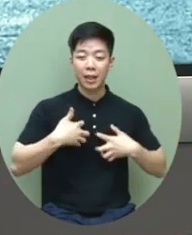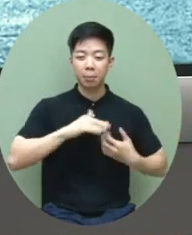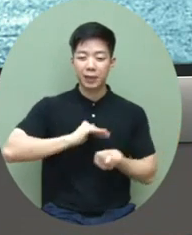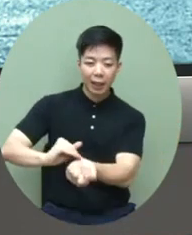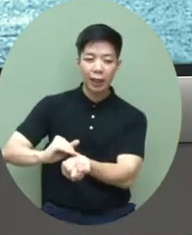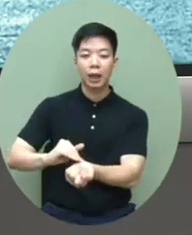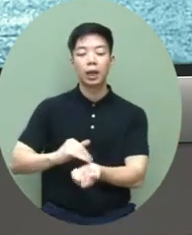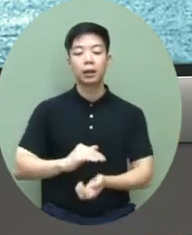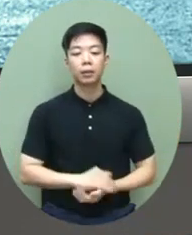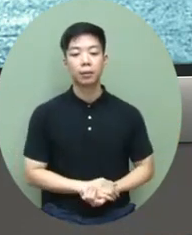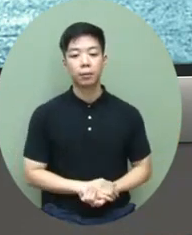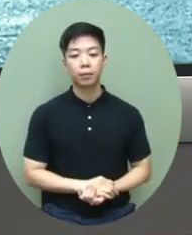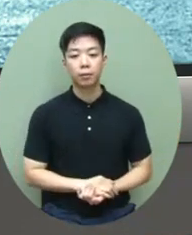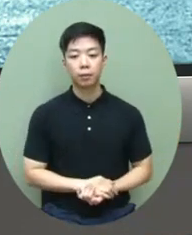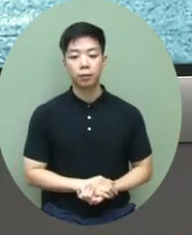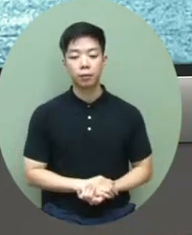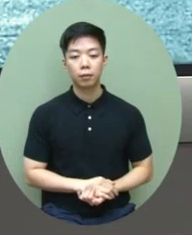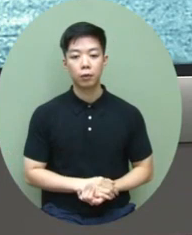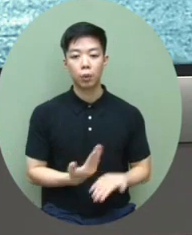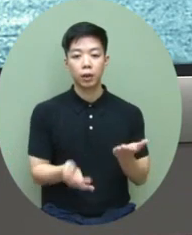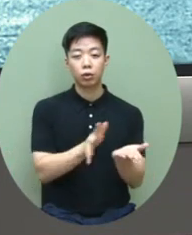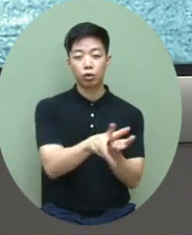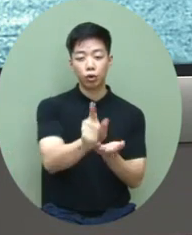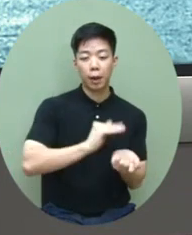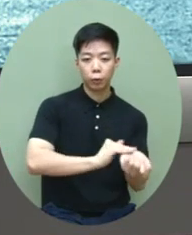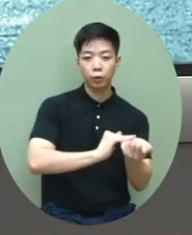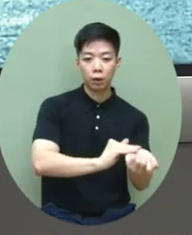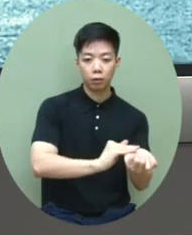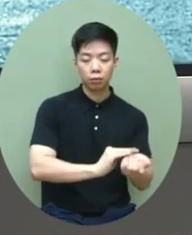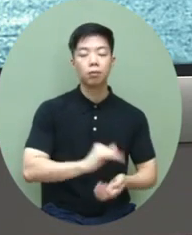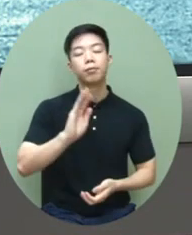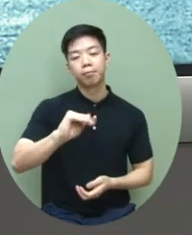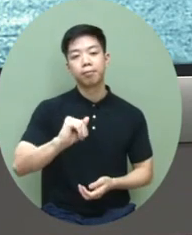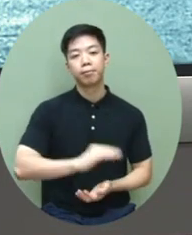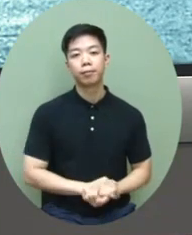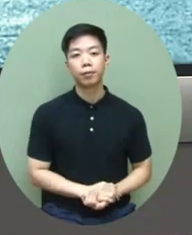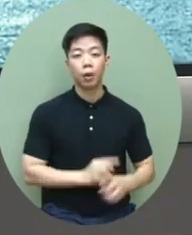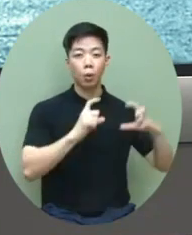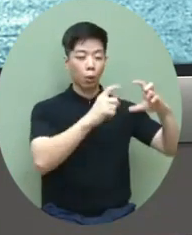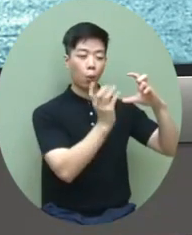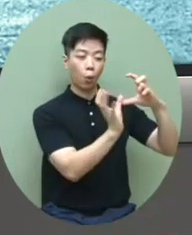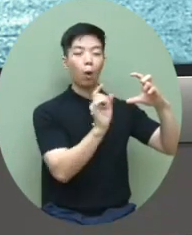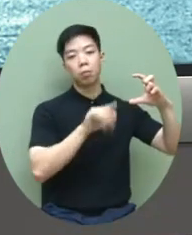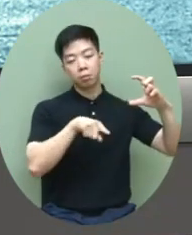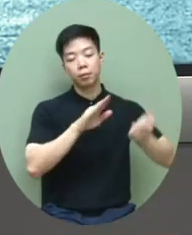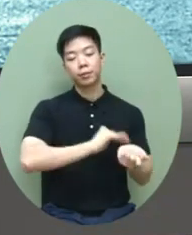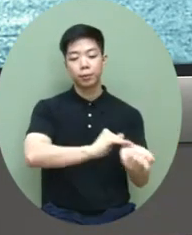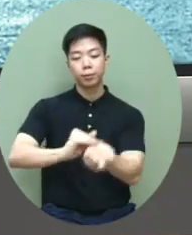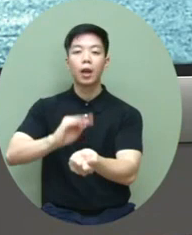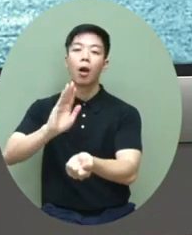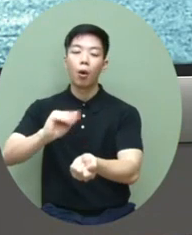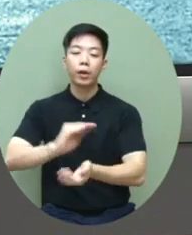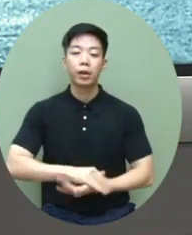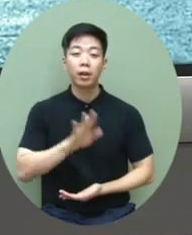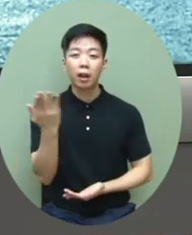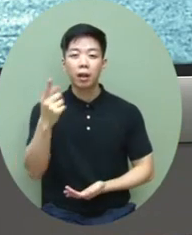係去專科門診咧，暫時我哋都係可以嘅嚇。咁至於思考症嗰、那個，暫時我冇